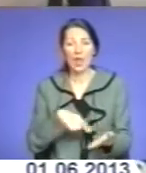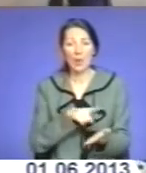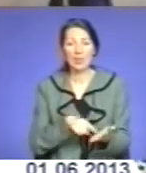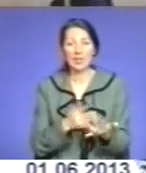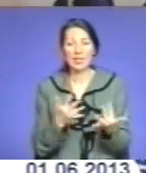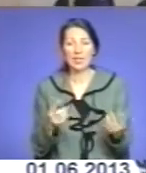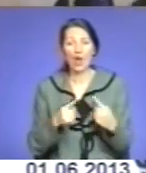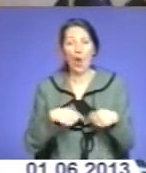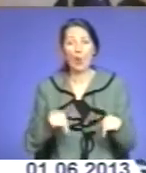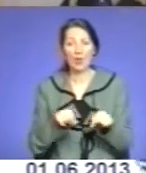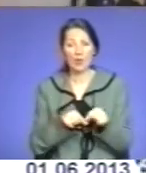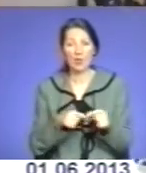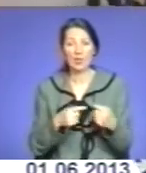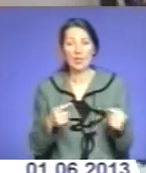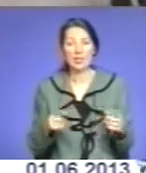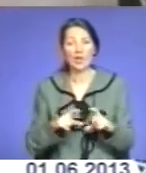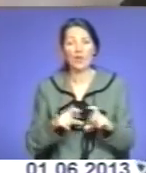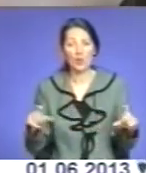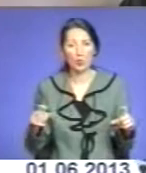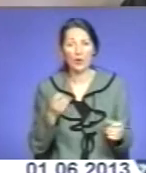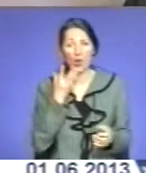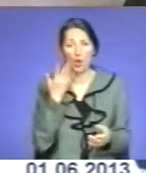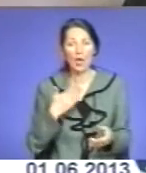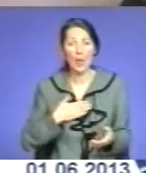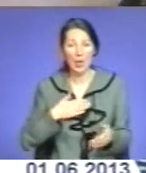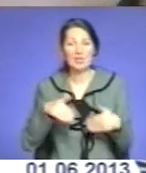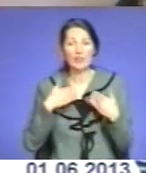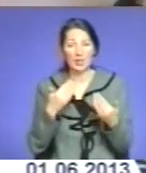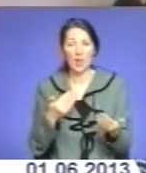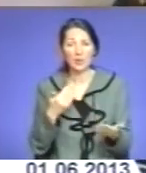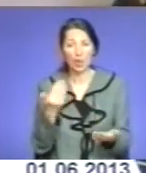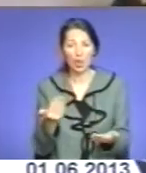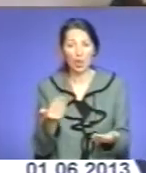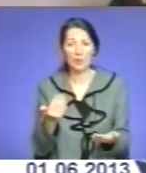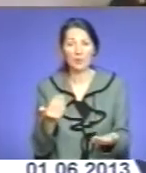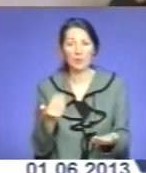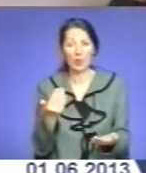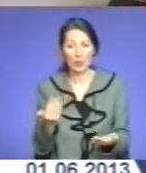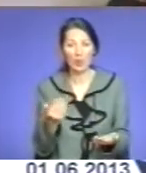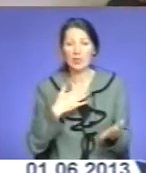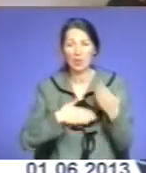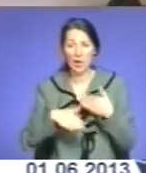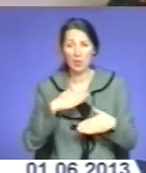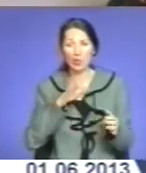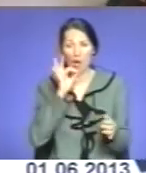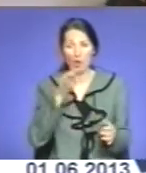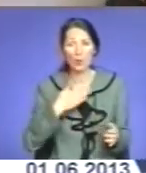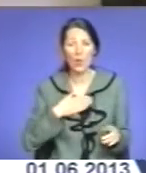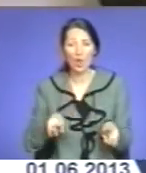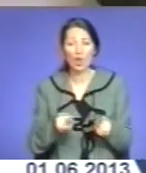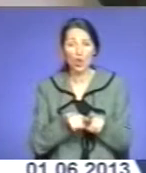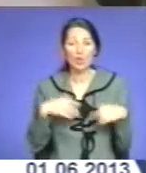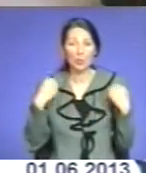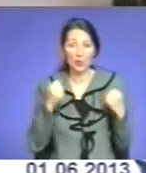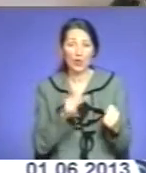різних управліннях, в різних відомствах. Коли ми звертаємося до них, вони з радістю кажуть, ми теж